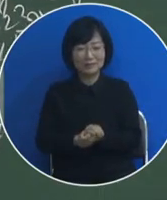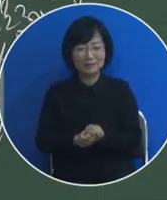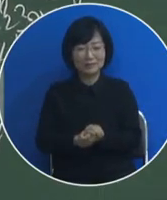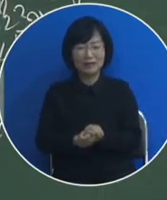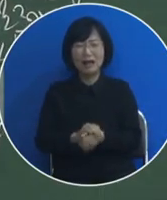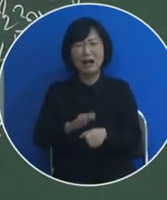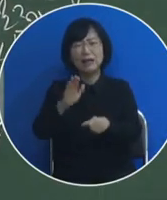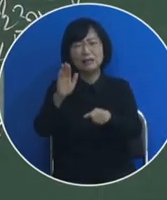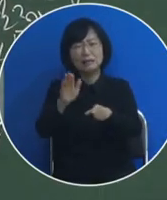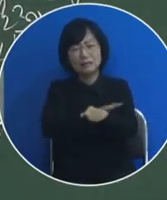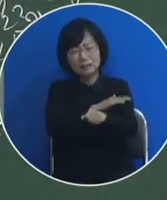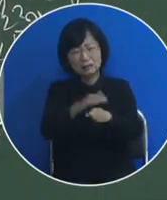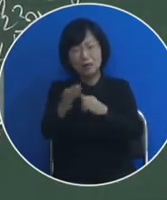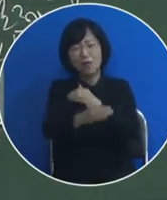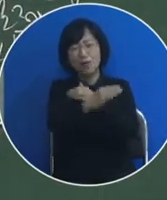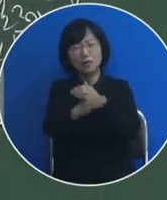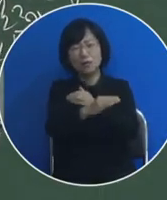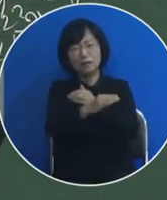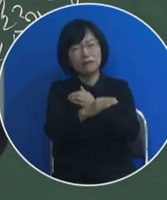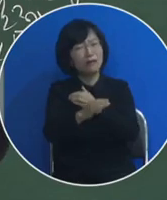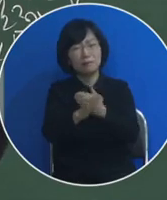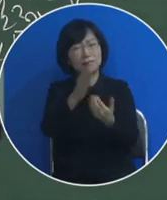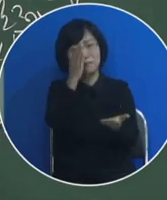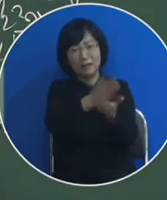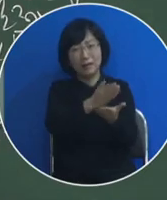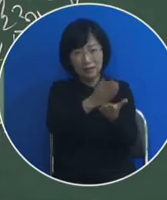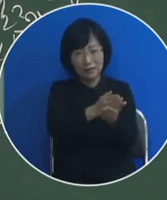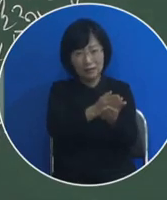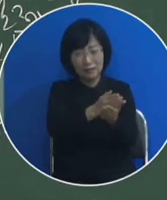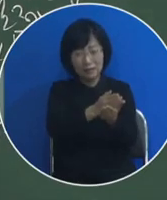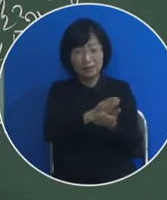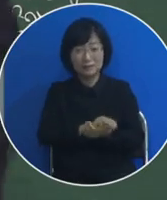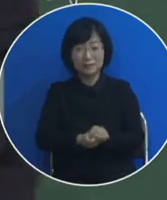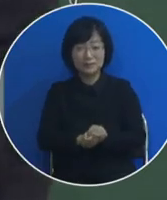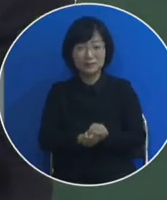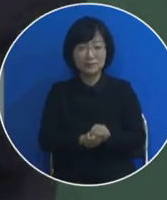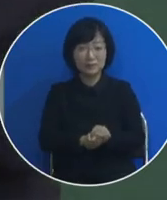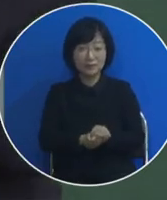getting caught up in the incorrect things over here. 엄청나게 축복받은 사람들인데